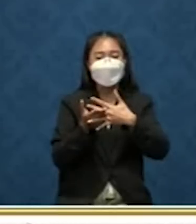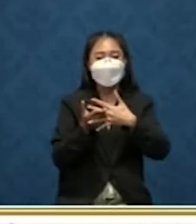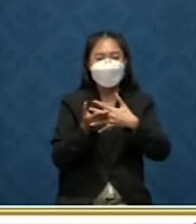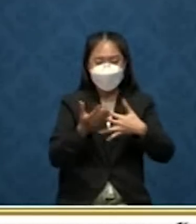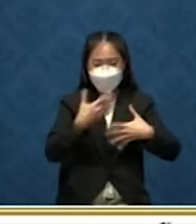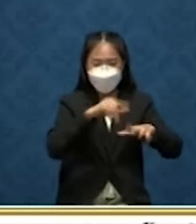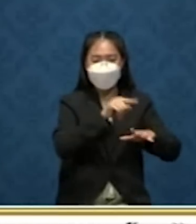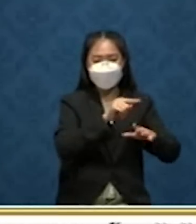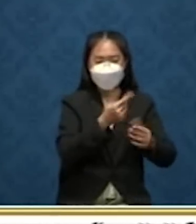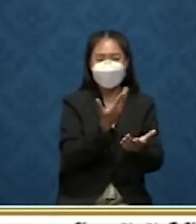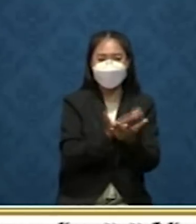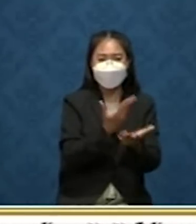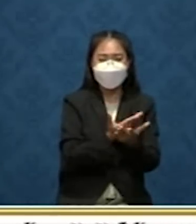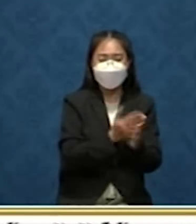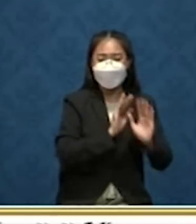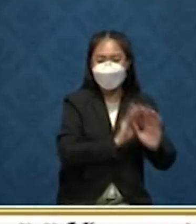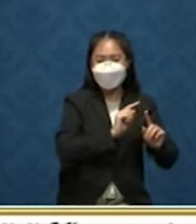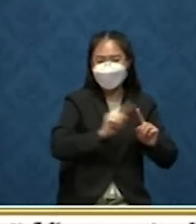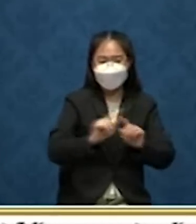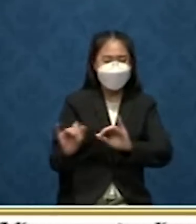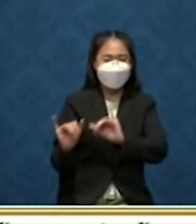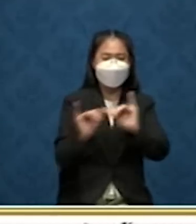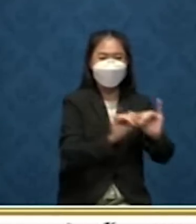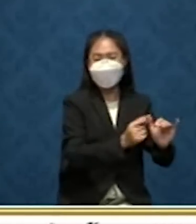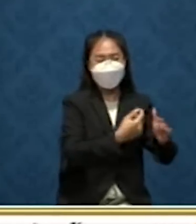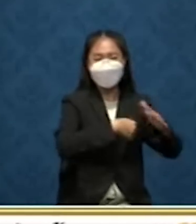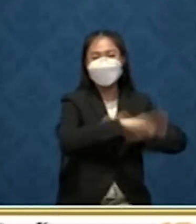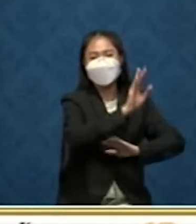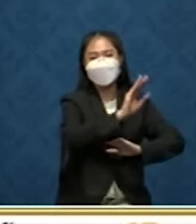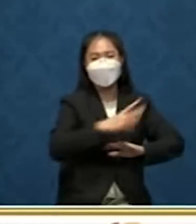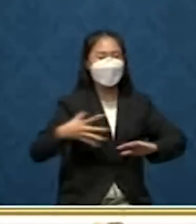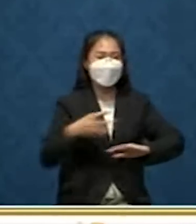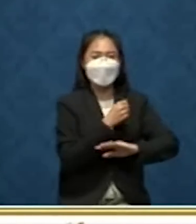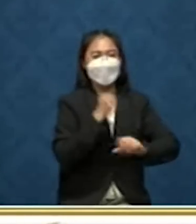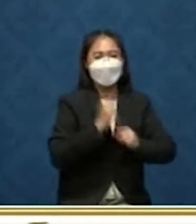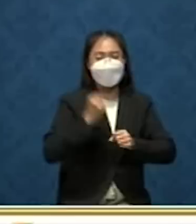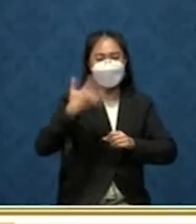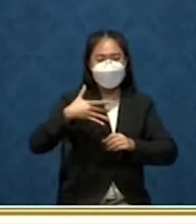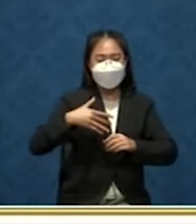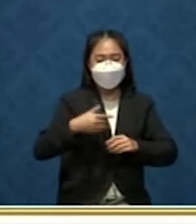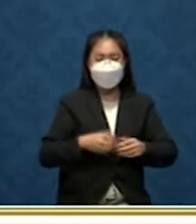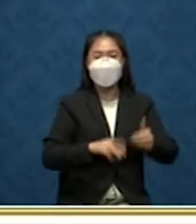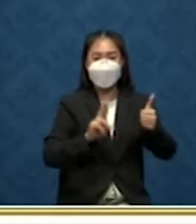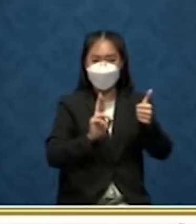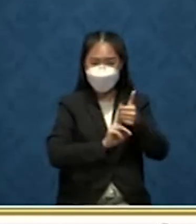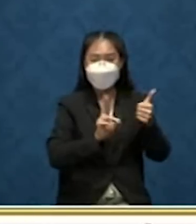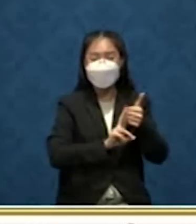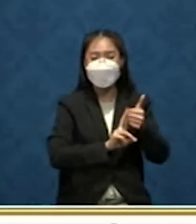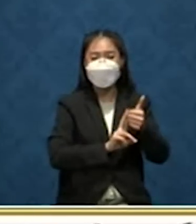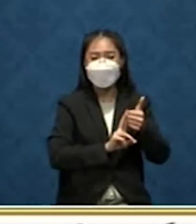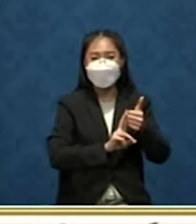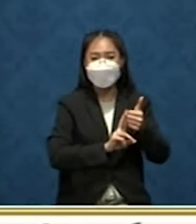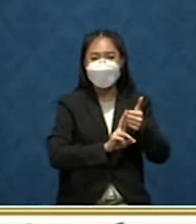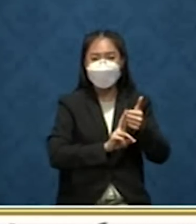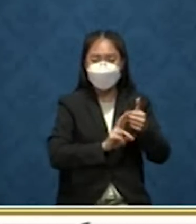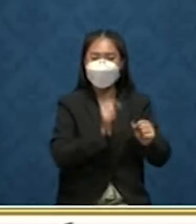เวลายักย้ายเงินสดเงินฝากหนีจนแทบจะไม่เหลอให้ตามยึดหรือกรณีของรองหมา รองคมภัยไปก่